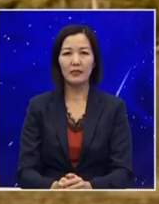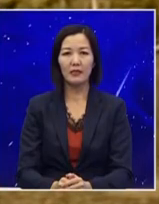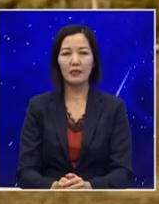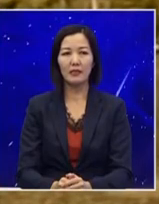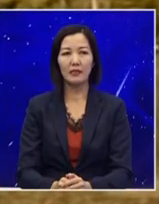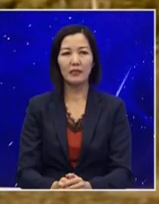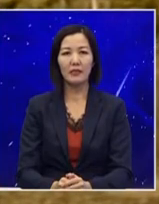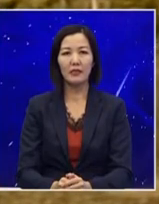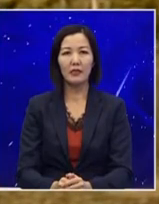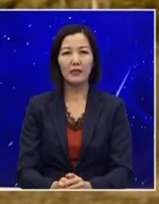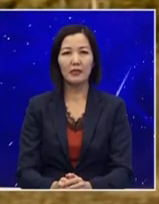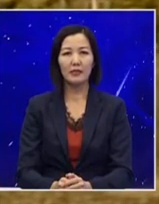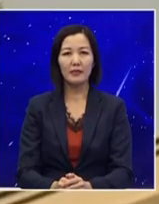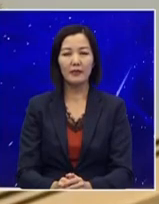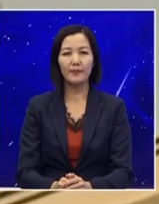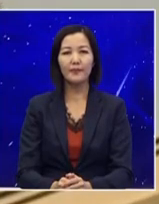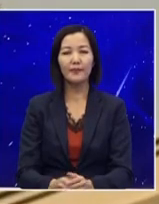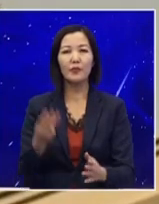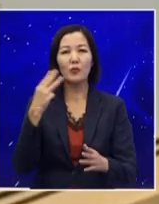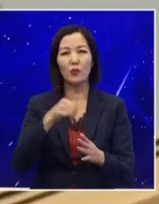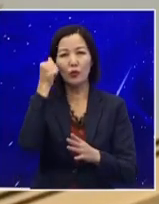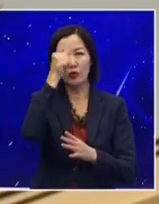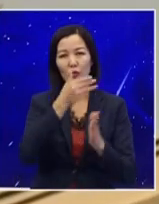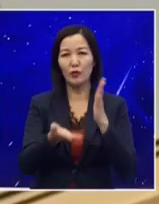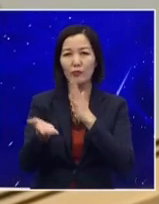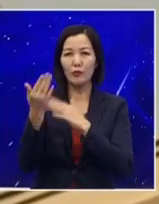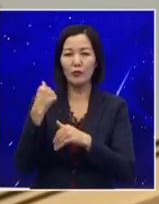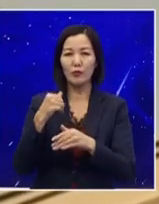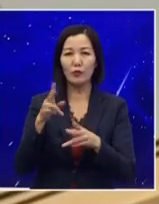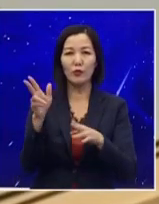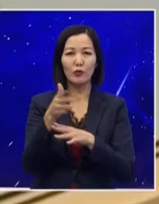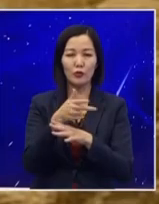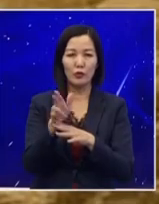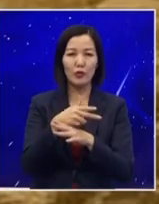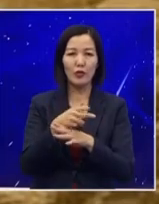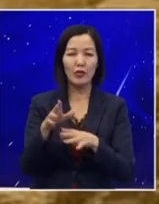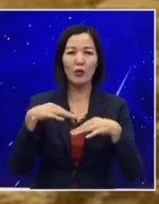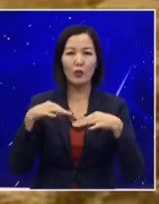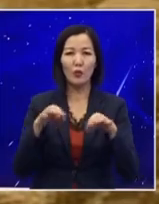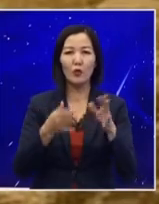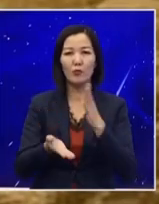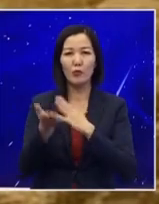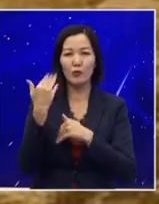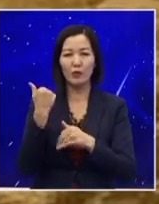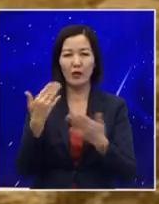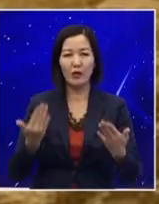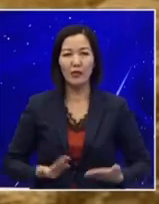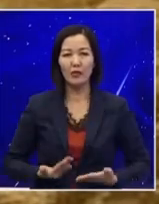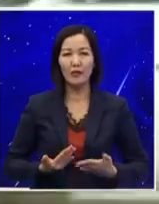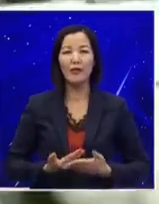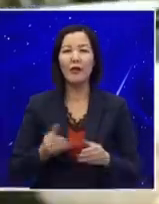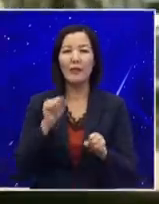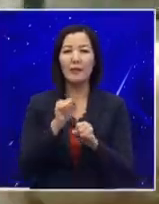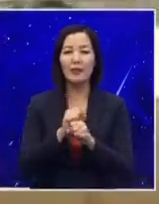Мына бейнекадрлер осыдан 20-30 жыл бұрын түсірілген. Көшеде адам да, көлік те аз. Сол тұстағы Талдықорған, тірлік тұралап қалған